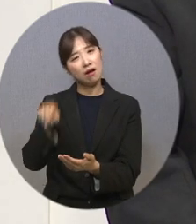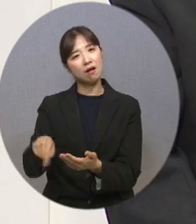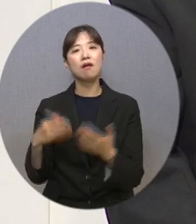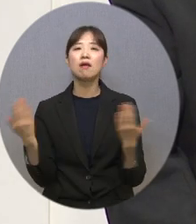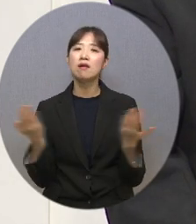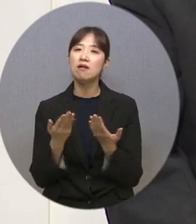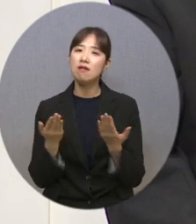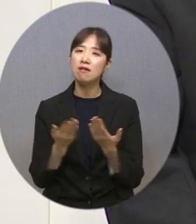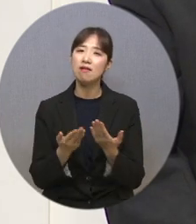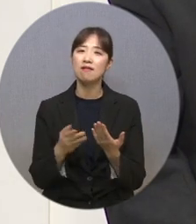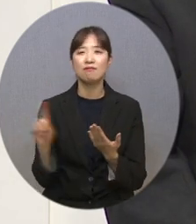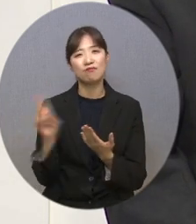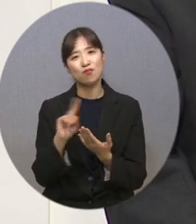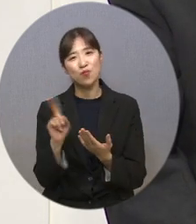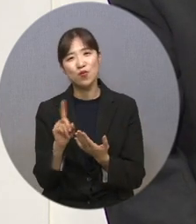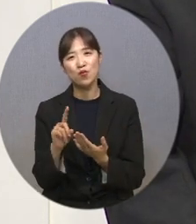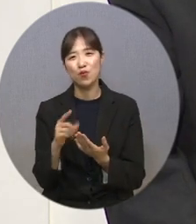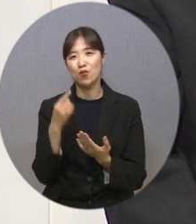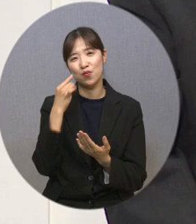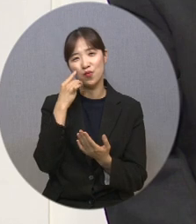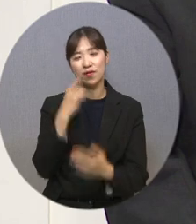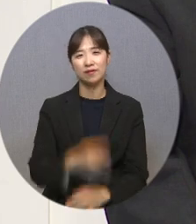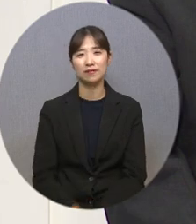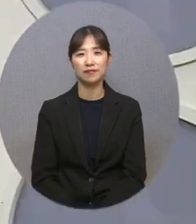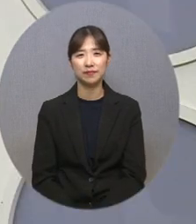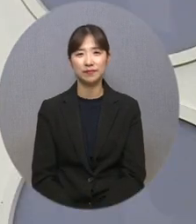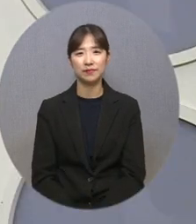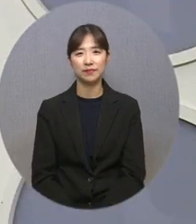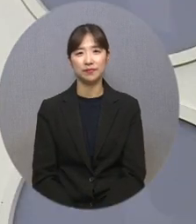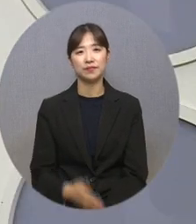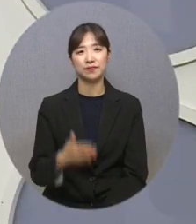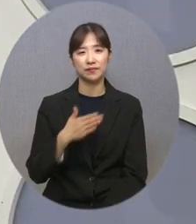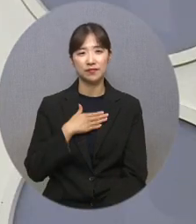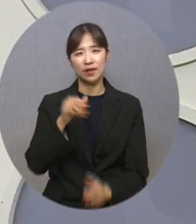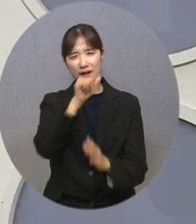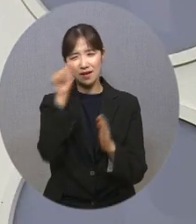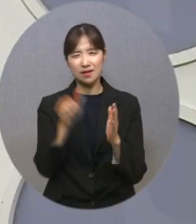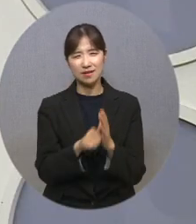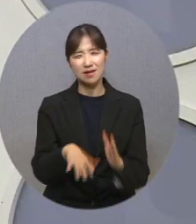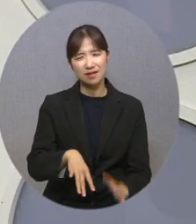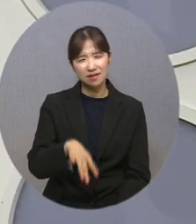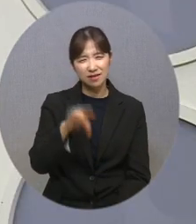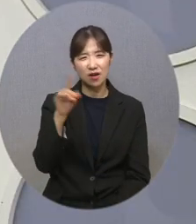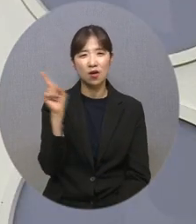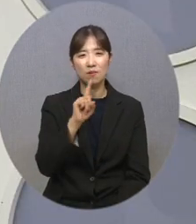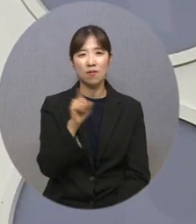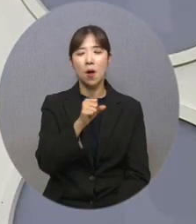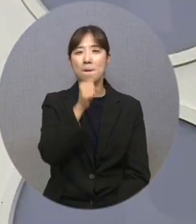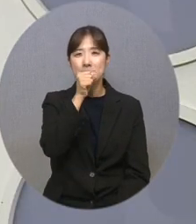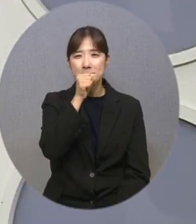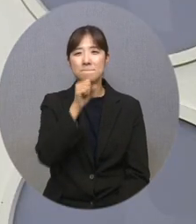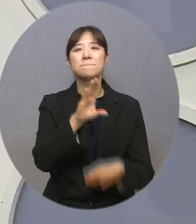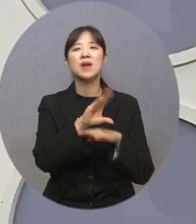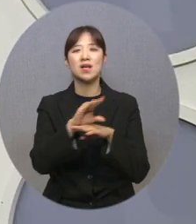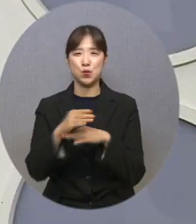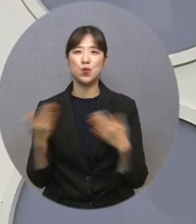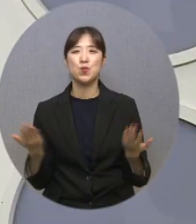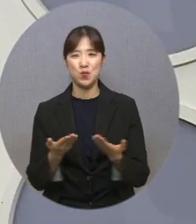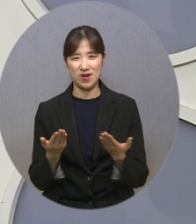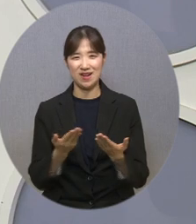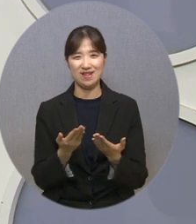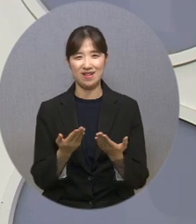어떤 일들을 했는지 되게 무슨 일을 하셨는지 궁금해요. 아, 저는 인생의 첫 사업을 마이크나 이렇게 방송으로